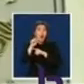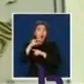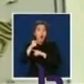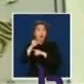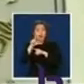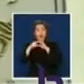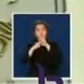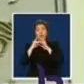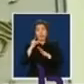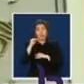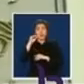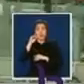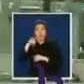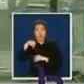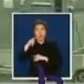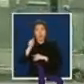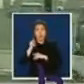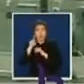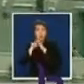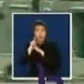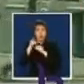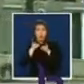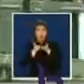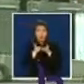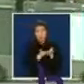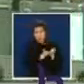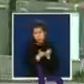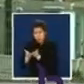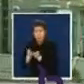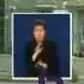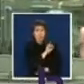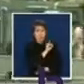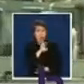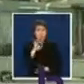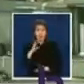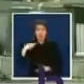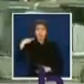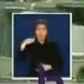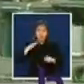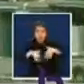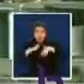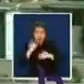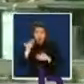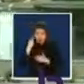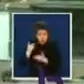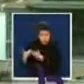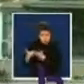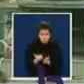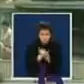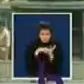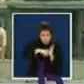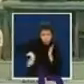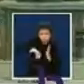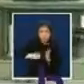ครั้งนี้สามารถรวมพลังกายและใจในการฟันฝ่าต่อสู้ให้ผ่านพ้นอุปสรรคไปด้วยกันขอถือโอกาสนี้ส่งกำลังใ